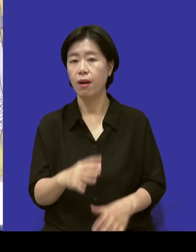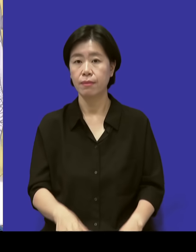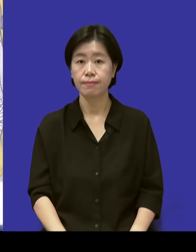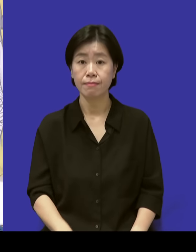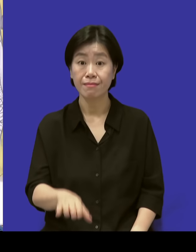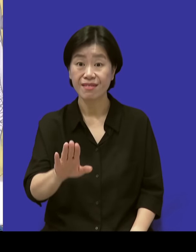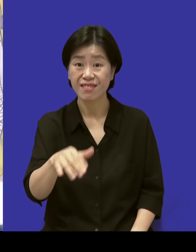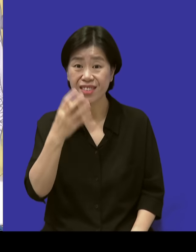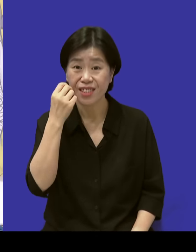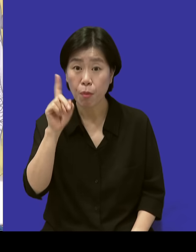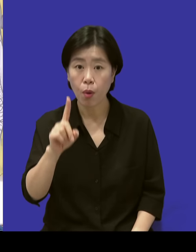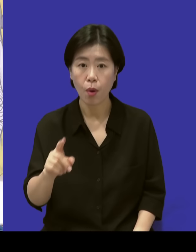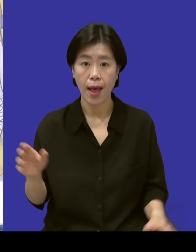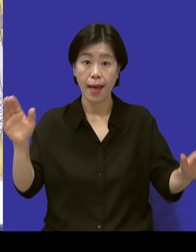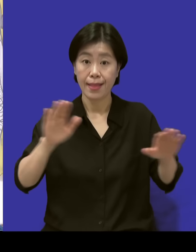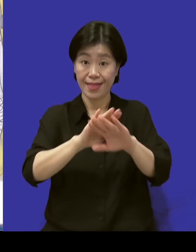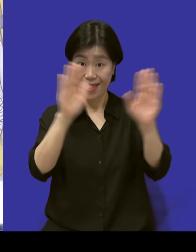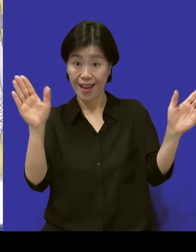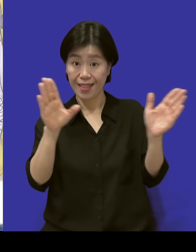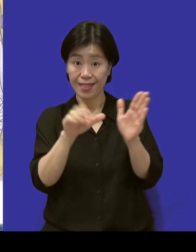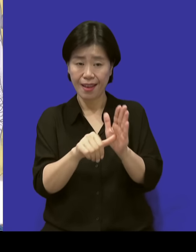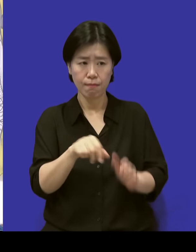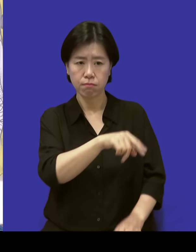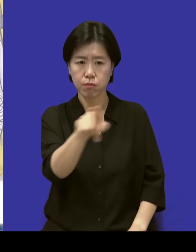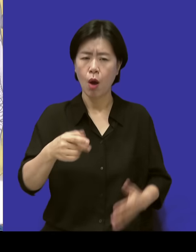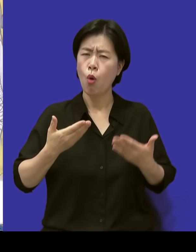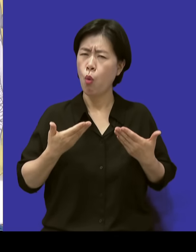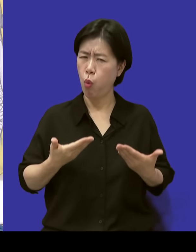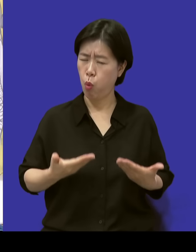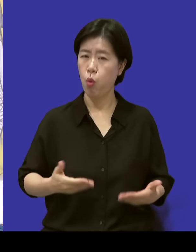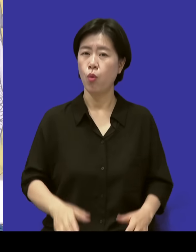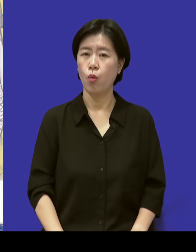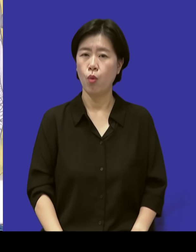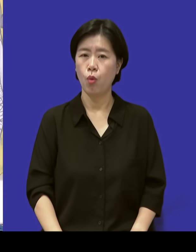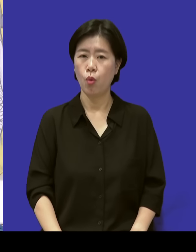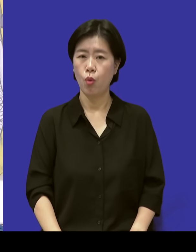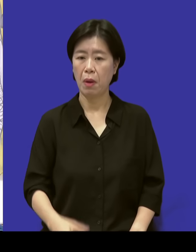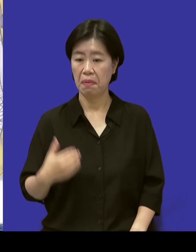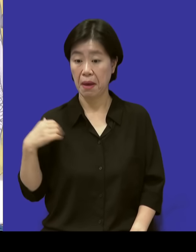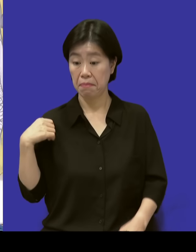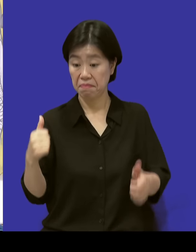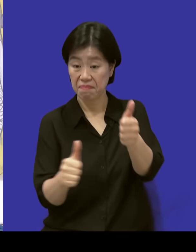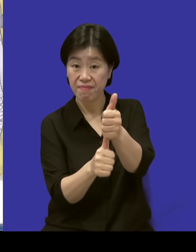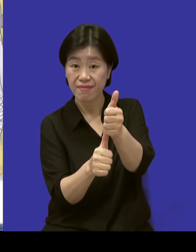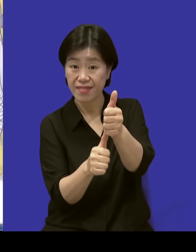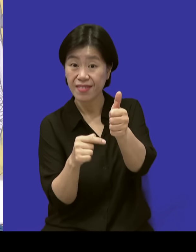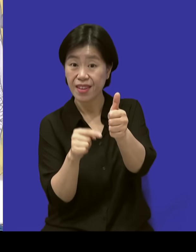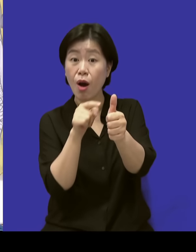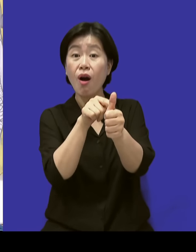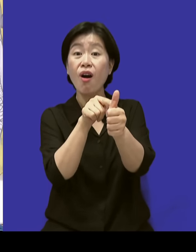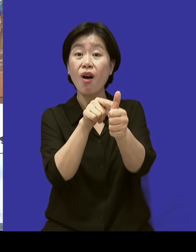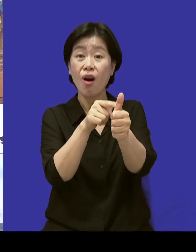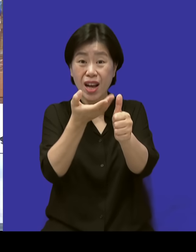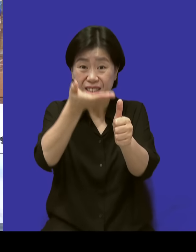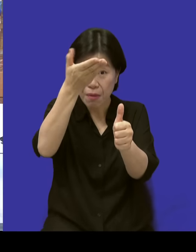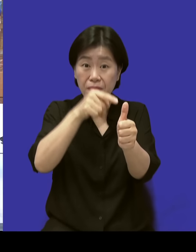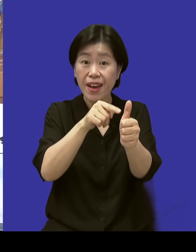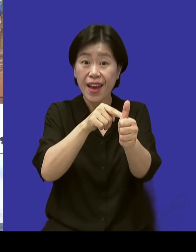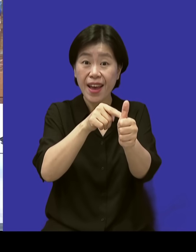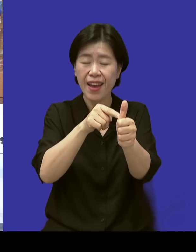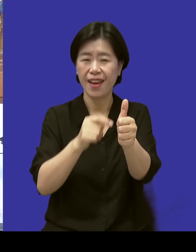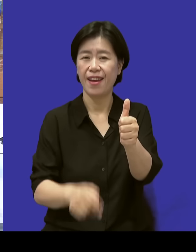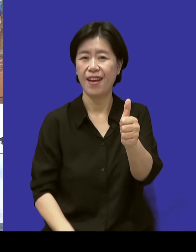낮에는 조용해요. 조용해요. 그게 알고 봤더니 이제 주 근무자분 있잖아요. 네. 주 근무자분이 있으면 얘네들도 의리가 있고 그렇기